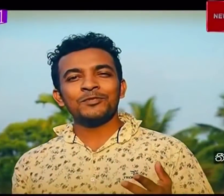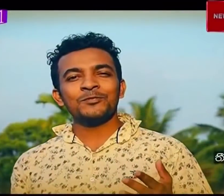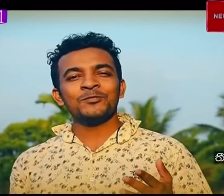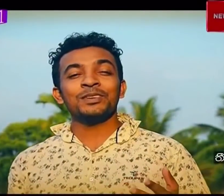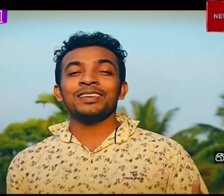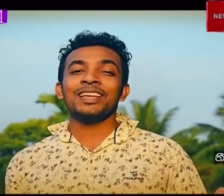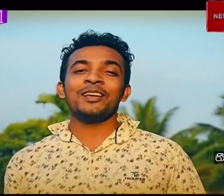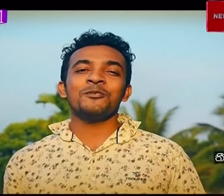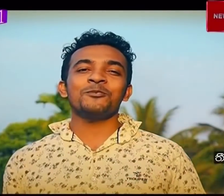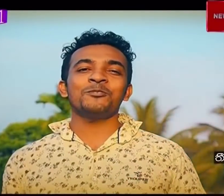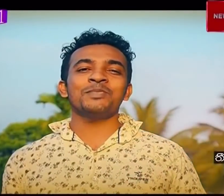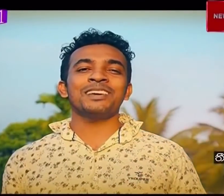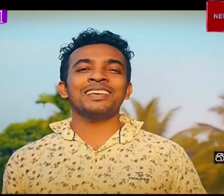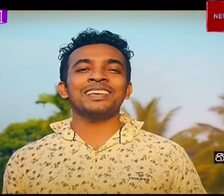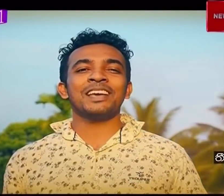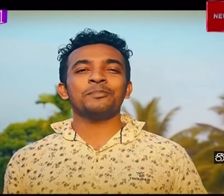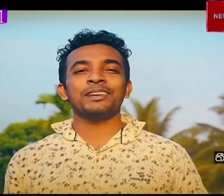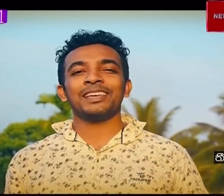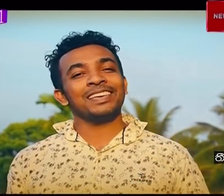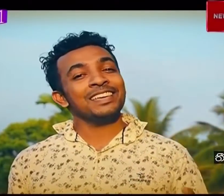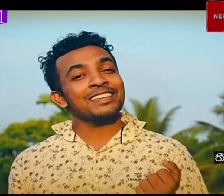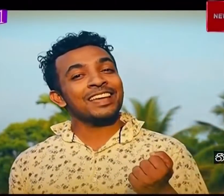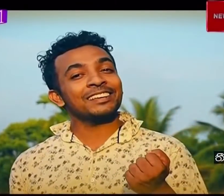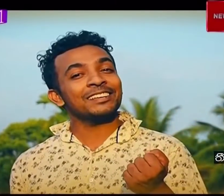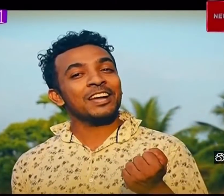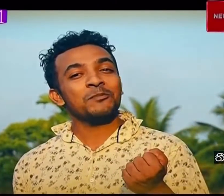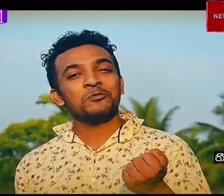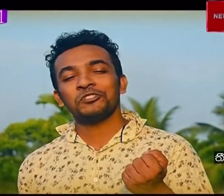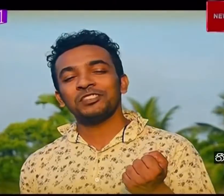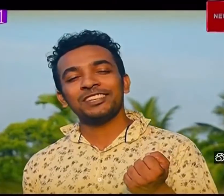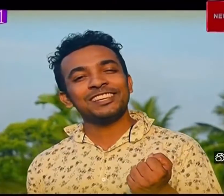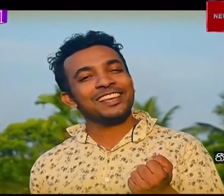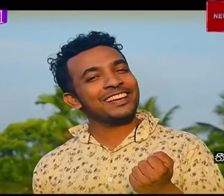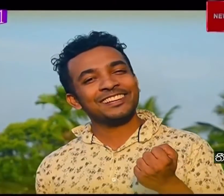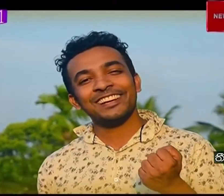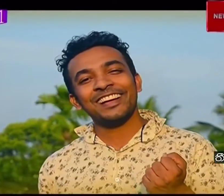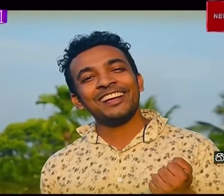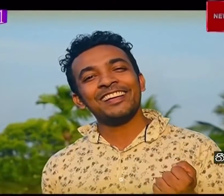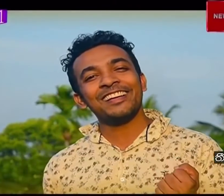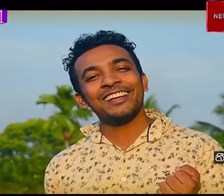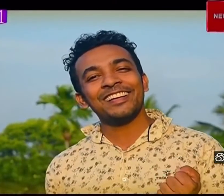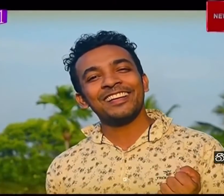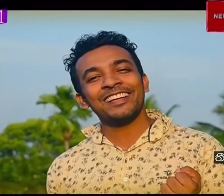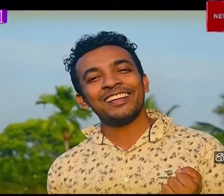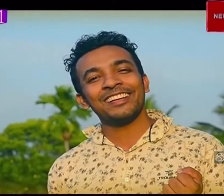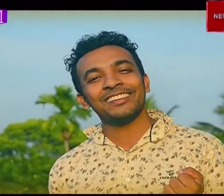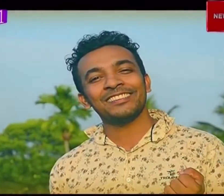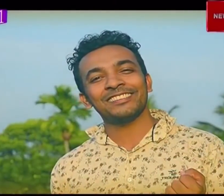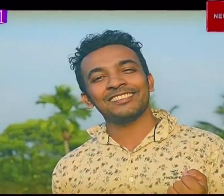Mevan bhumiye urumaya apage rakagamu Sri Lanka.